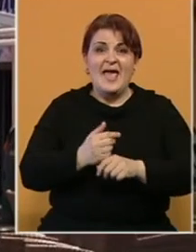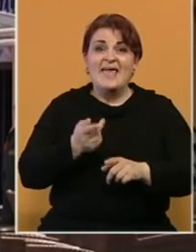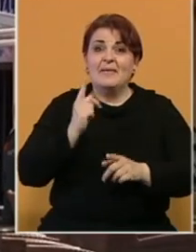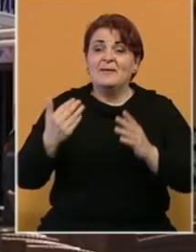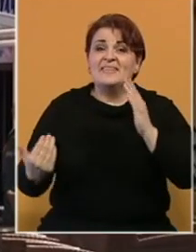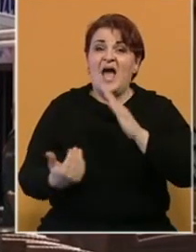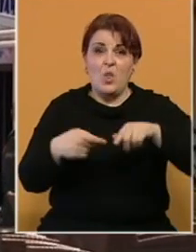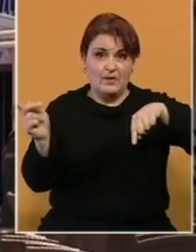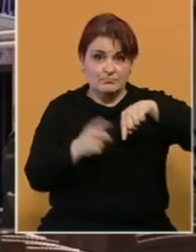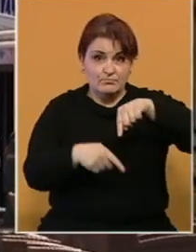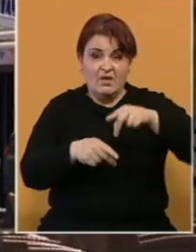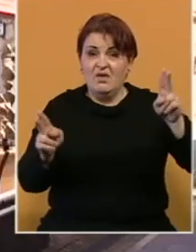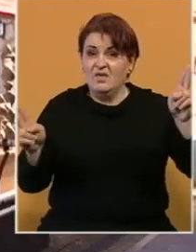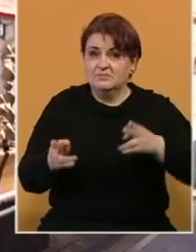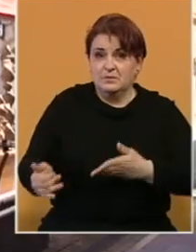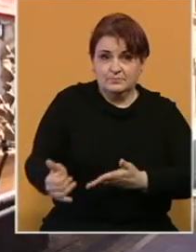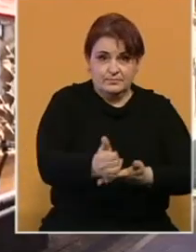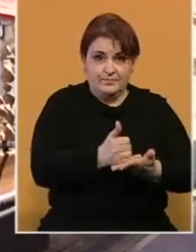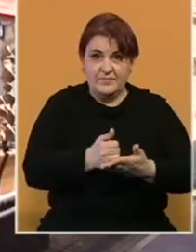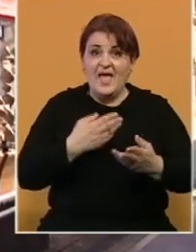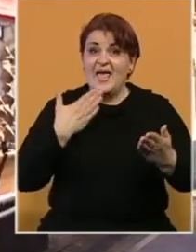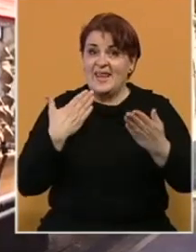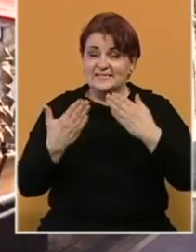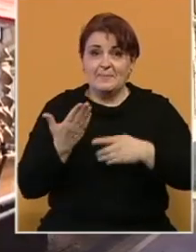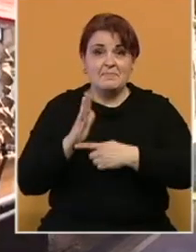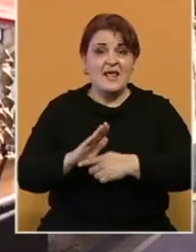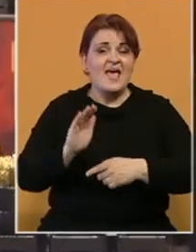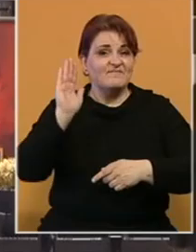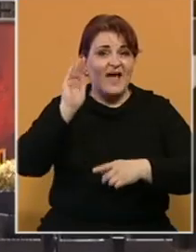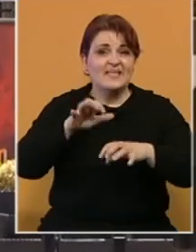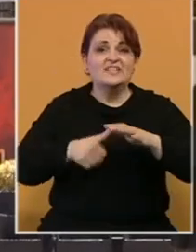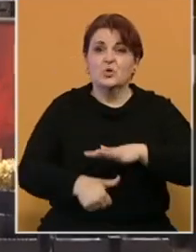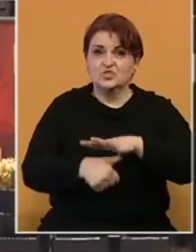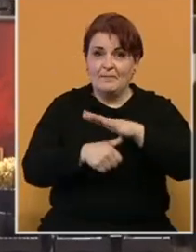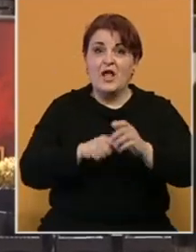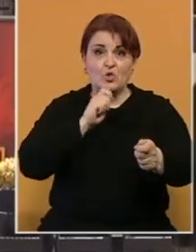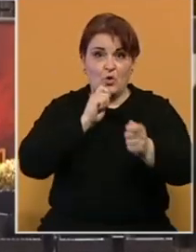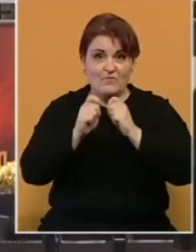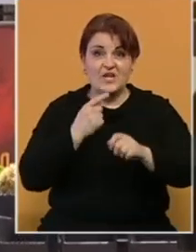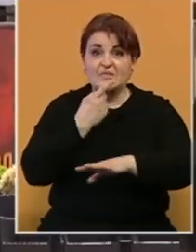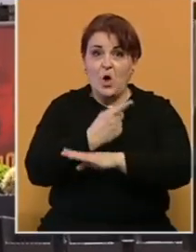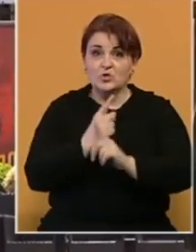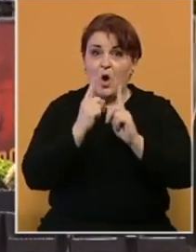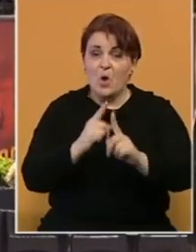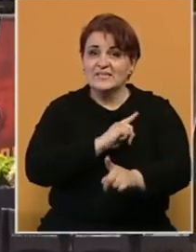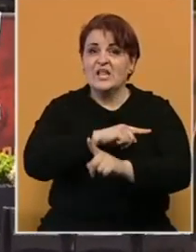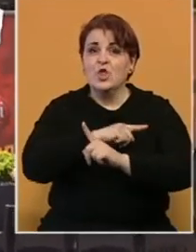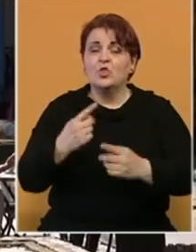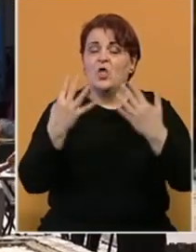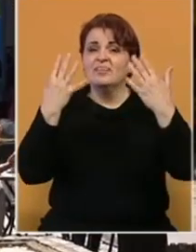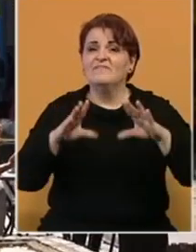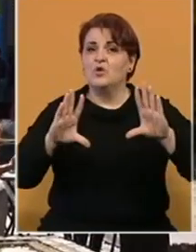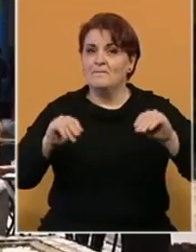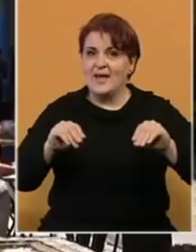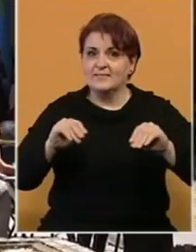prijete nova otpuštanja i smanjeni prihodi. Na sastanku sa predstavnicima vlade i kriznog štaba dogovoreno je da odluka ostaje na snazi do